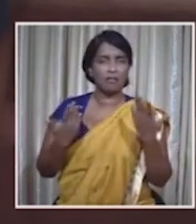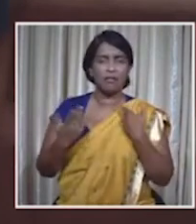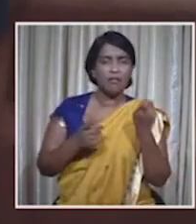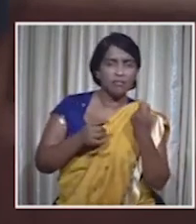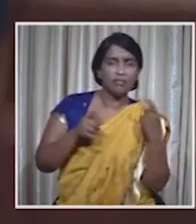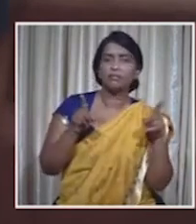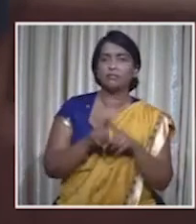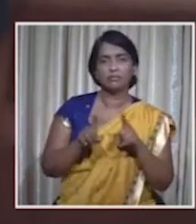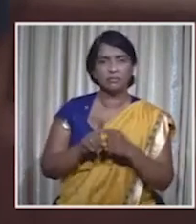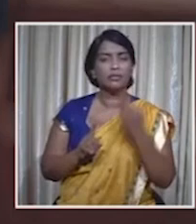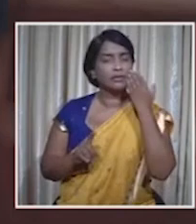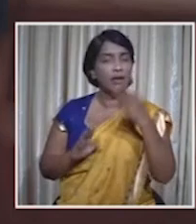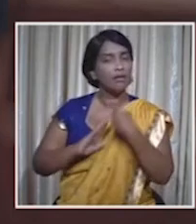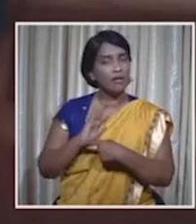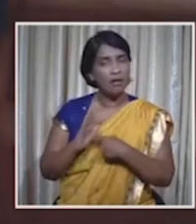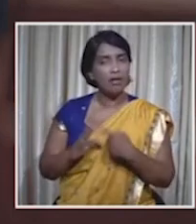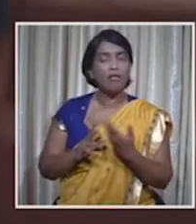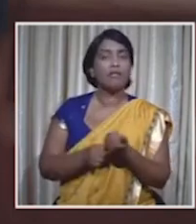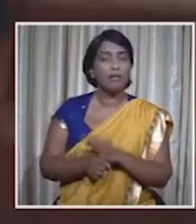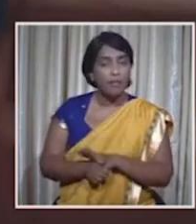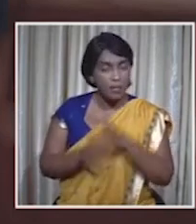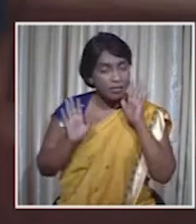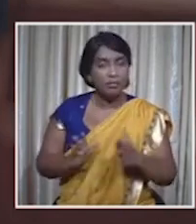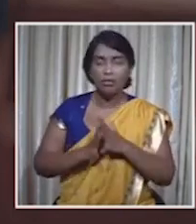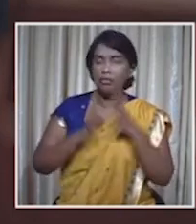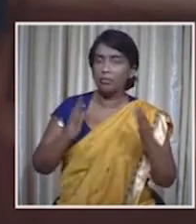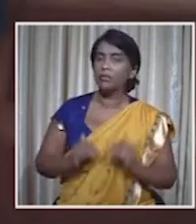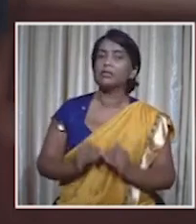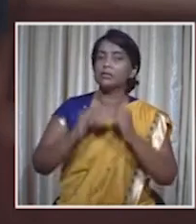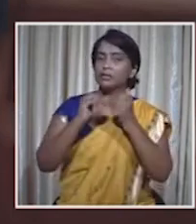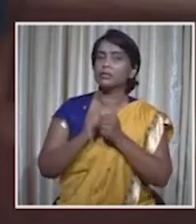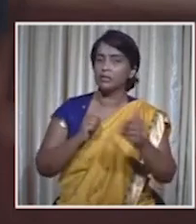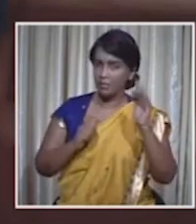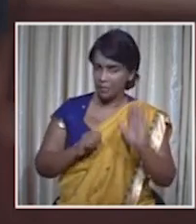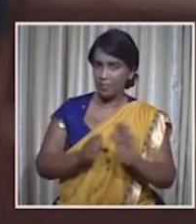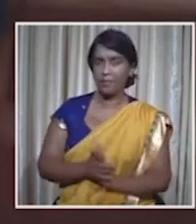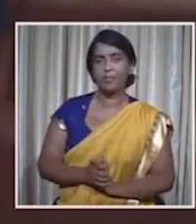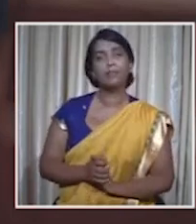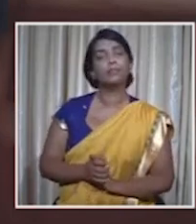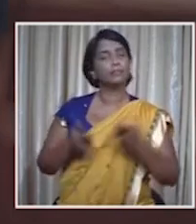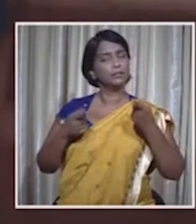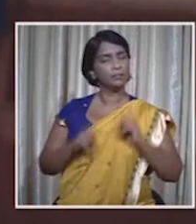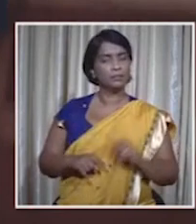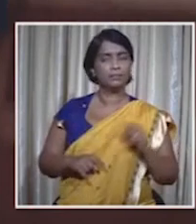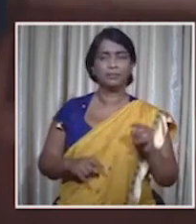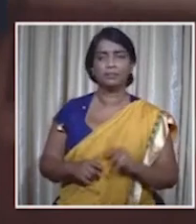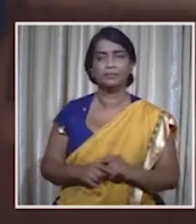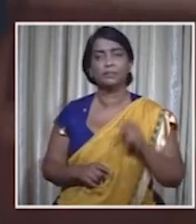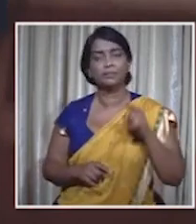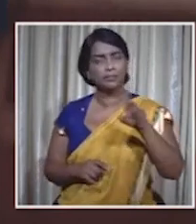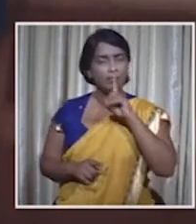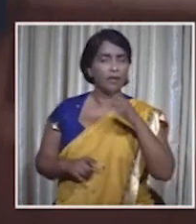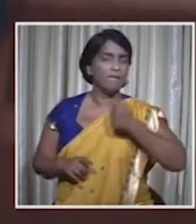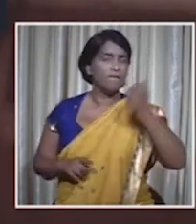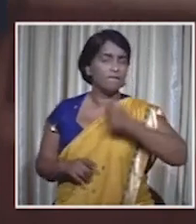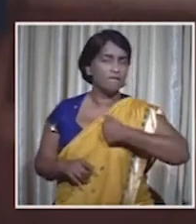ඔප්පු වෙනවා මේ රටේ මේ කොවිඩ් වසංගතය තියෙද්දි දැවැන්ත සංවර්ධනයක් සිද්ධ වෙලා තියෙනවා කියන එක. ඊළඟට ඔබතුමා ඇහුවා ප්‍රමුඛතාවය